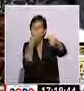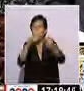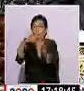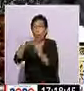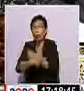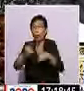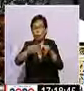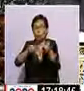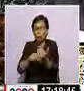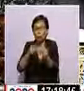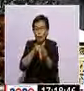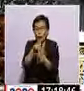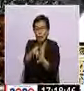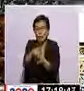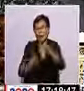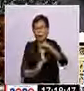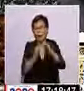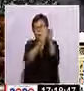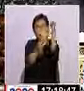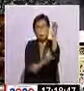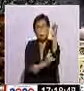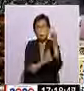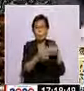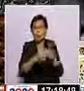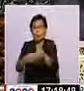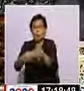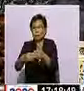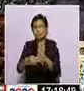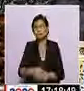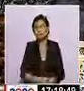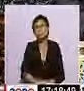juga diperuntukkan untuk program pensijilan profesional di bawah Yayasan Peneraju.